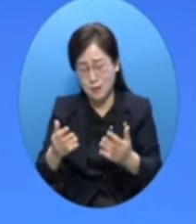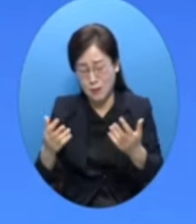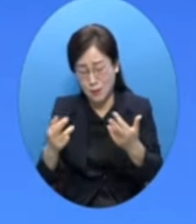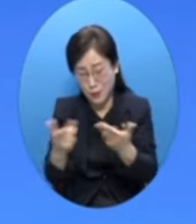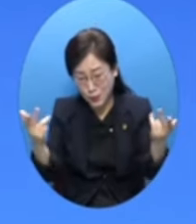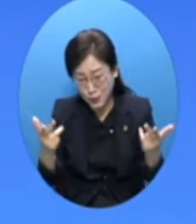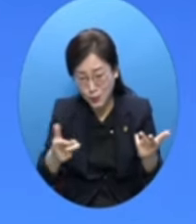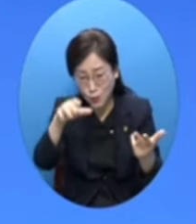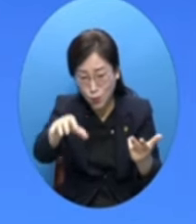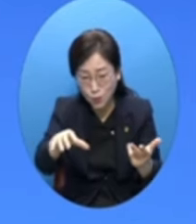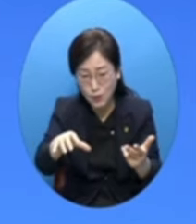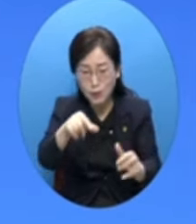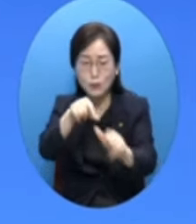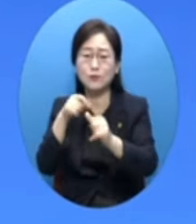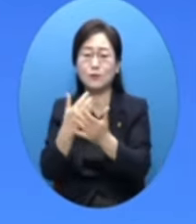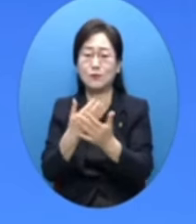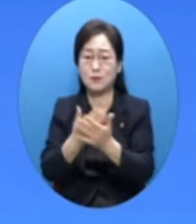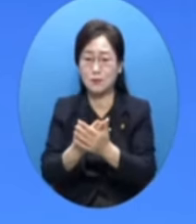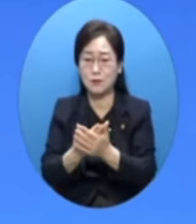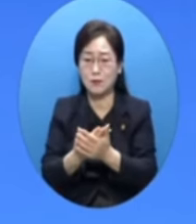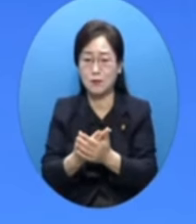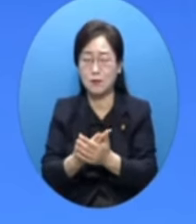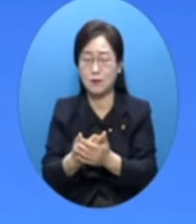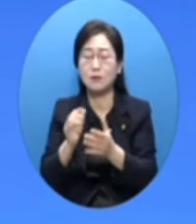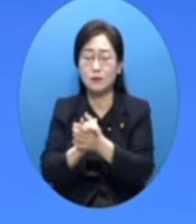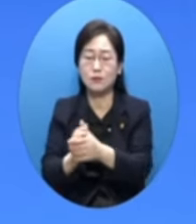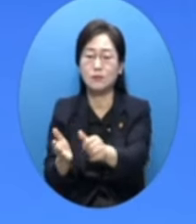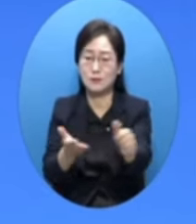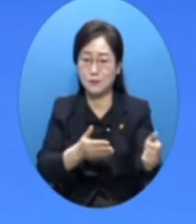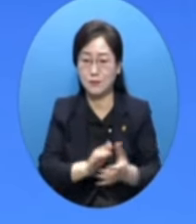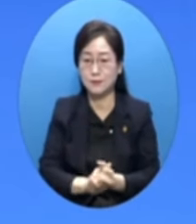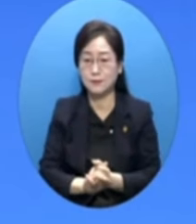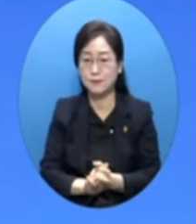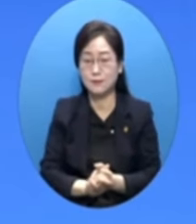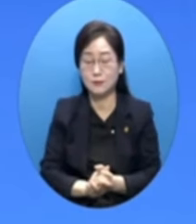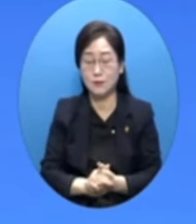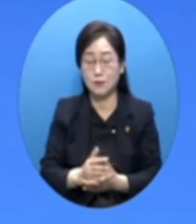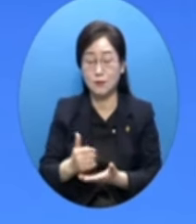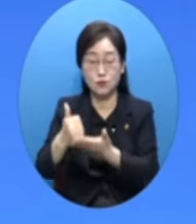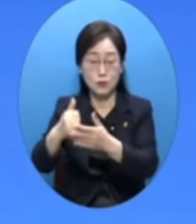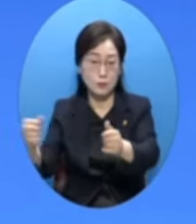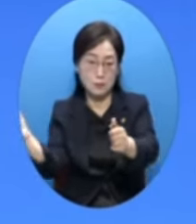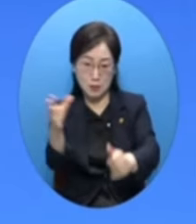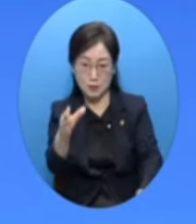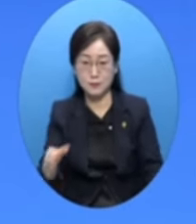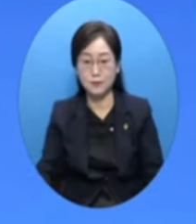건져주시옵소서. 기도해야 될 것입니다. 그런데 주님께서 말씀하시는데